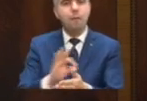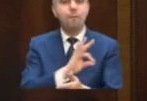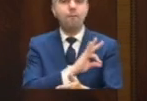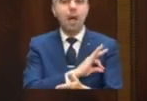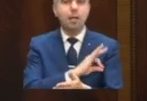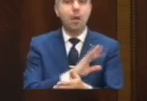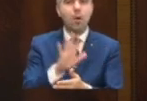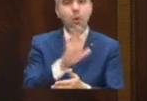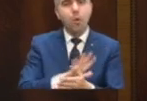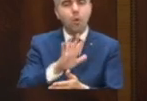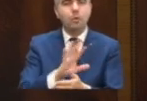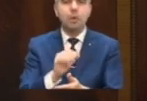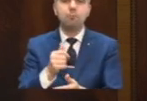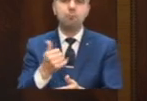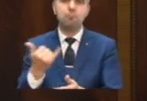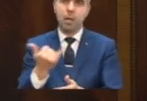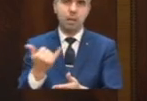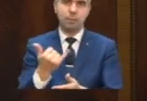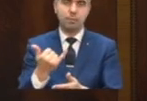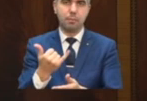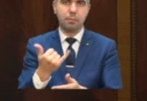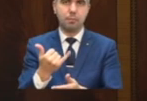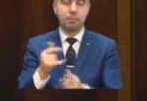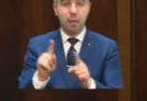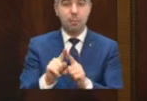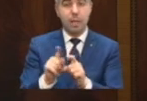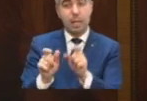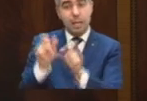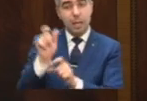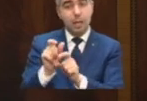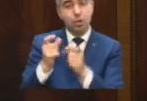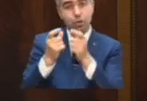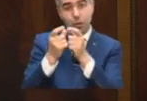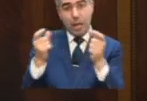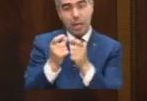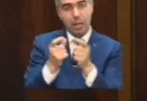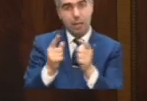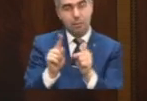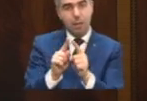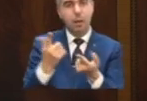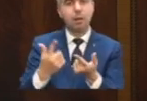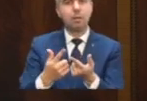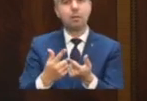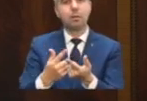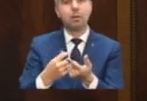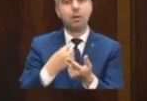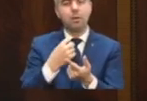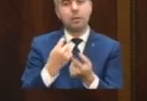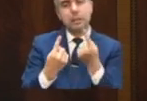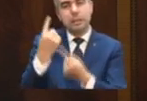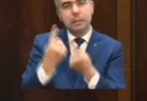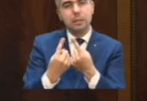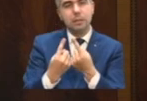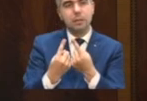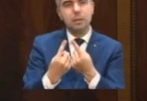قبل الصوائر مزيانه. اذا هذه المقاولات اللي هي مستورده هي للان صارت يعني انها عندها نسبه ديال